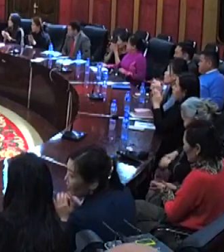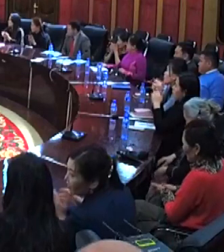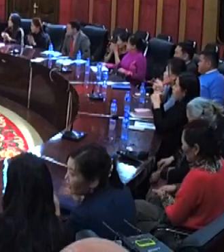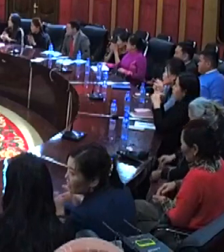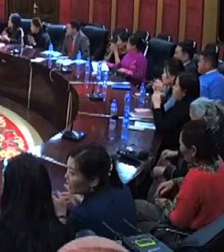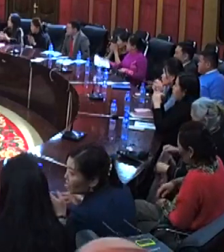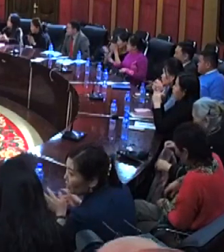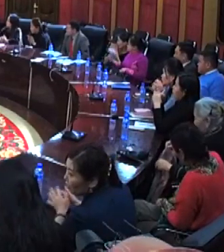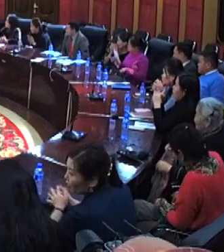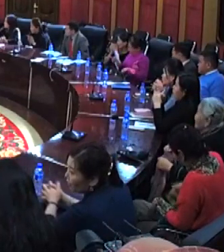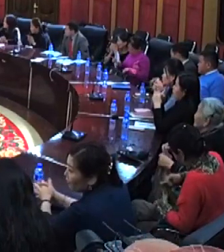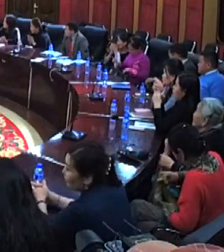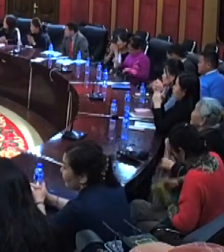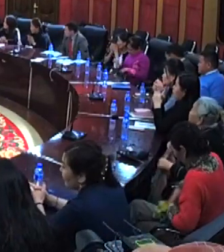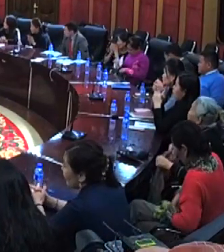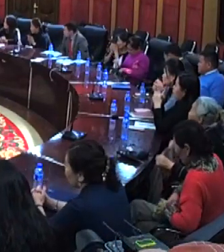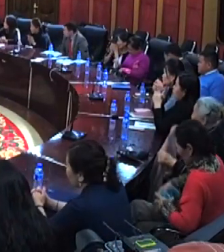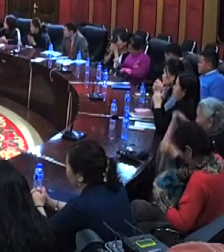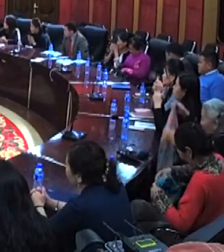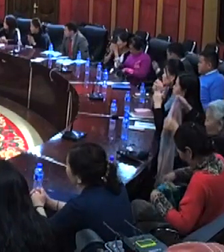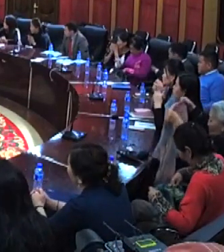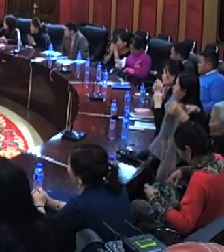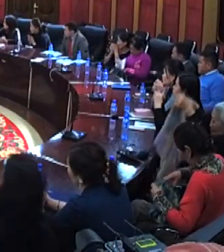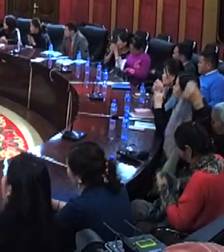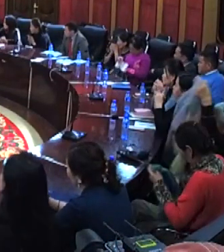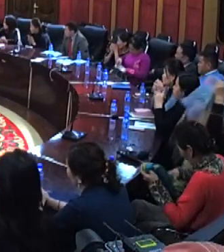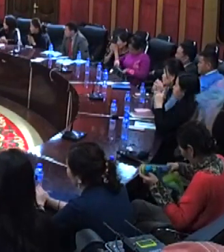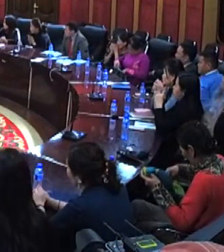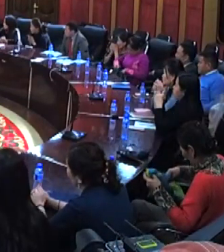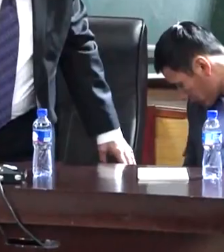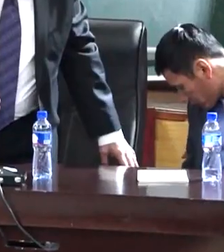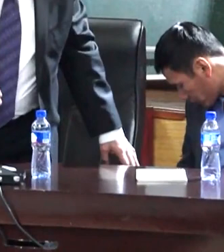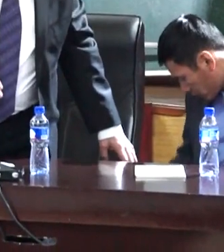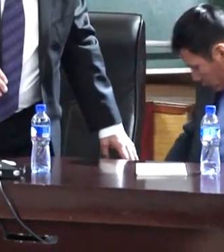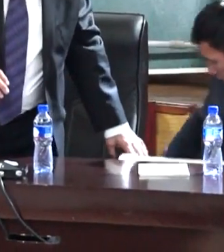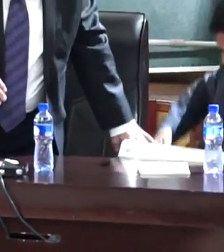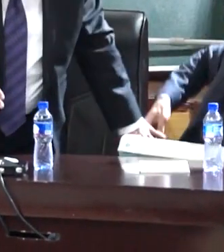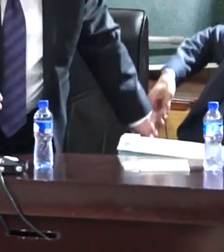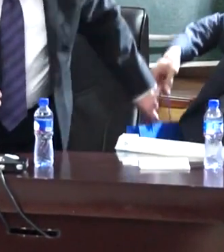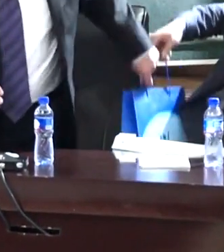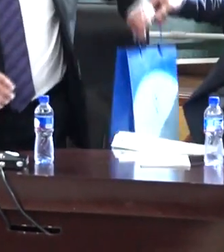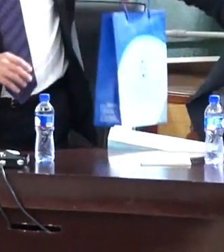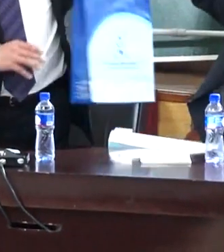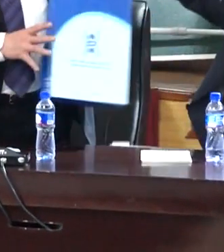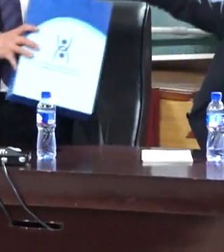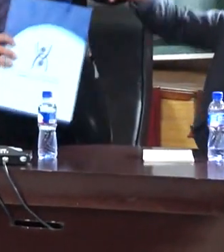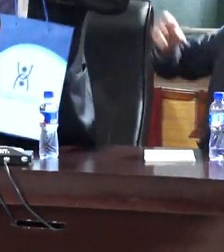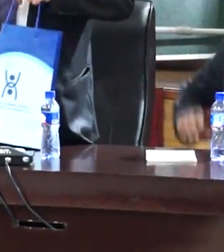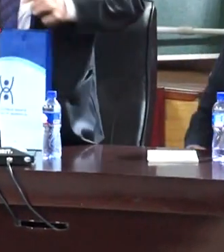Үгүй үгүй эрхийн комиссийн хамт олноос одоо хамт олноос зохиосон оюуны